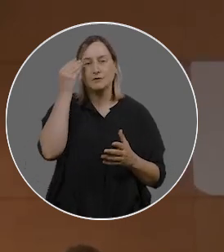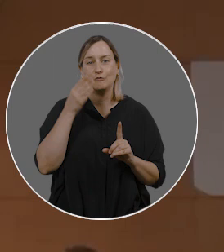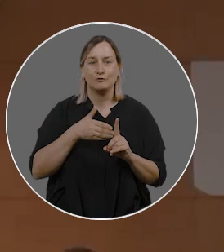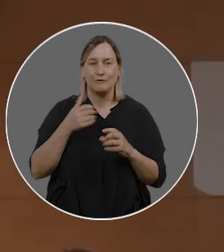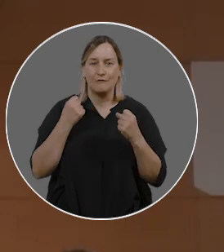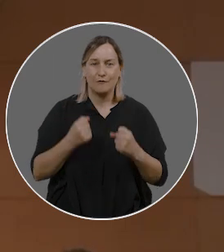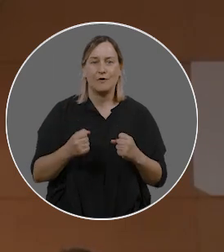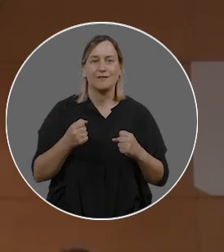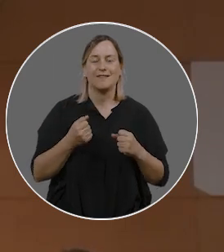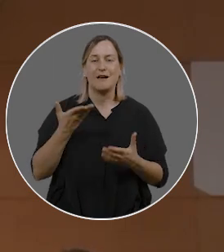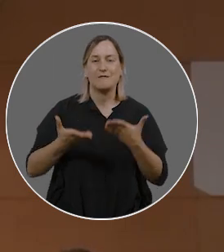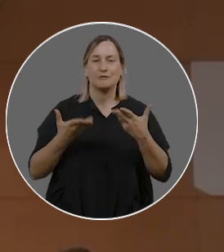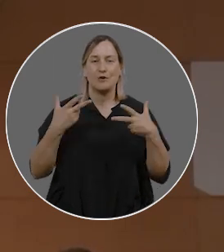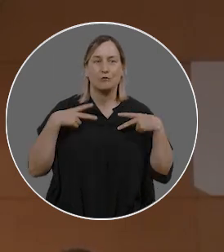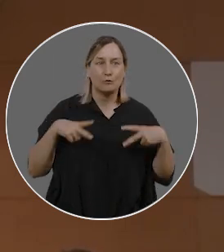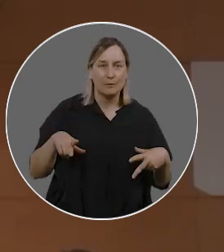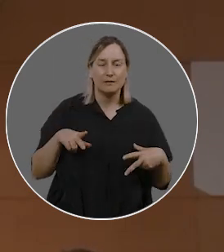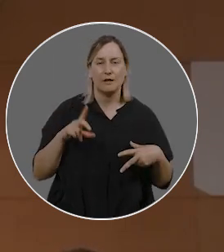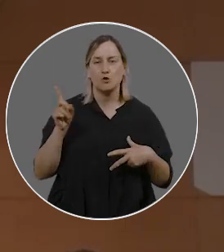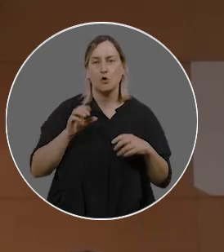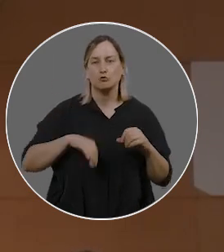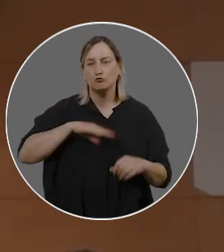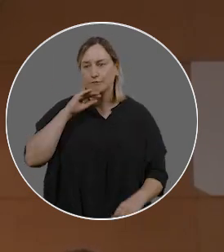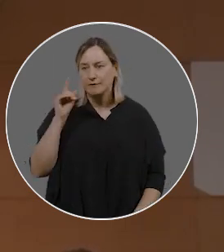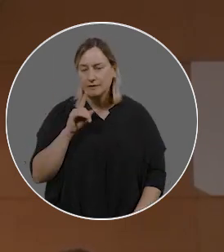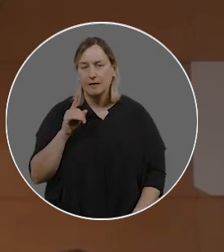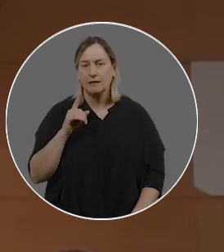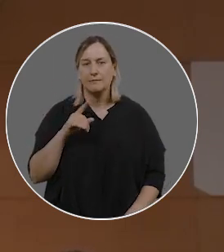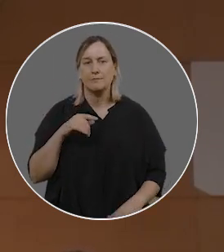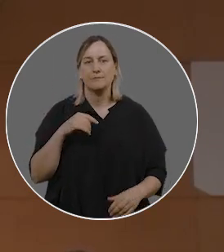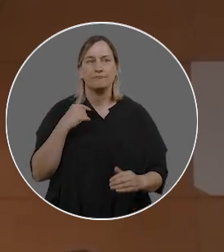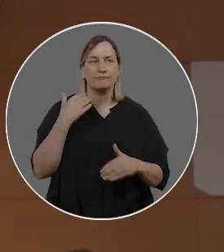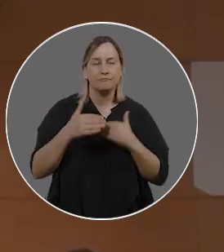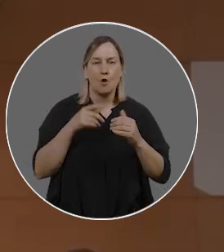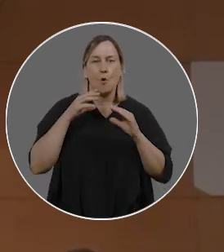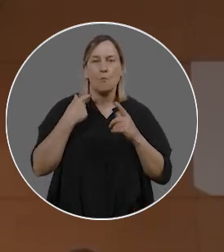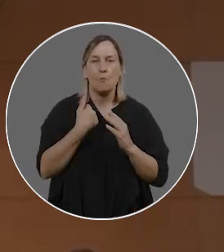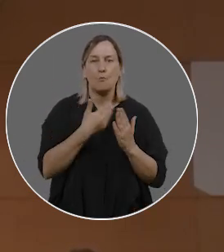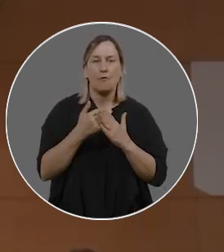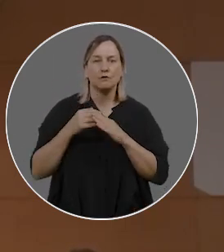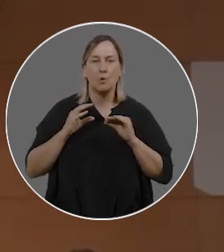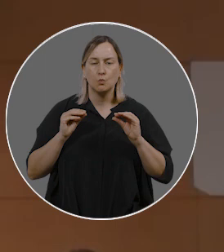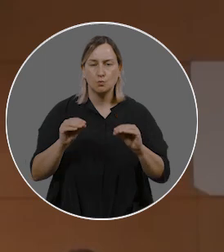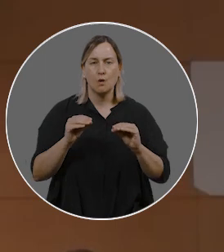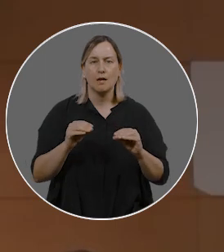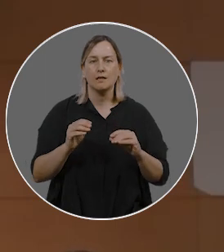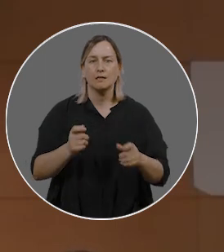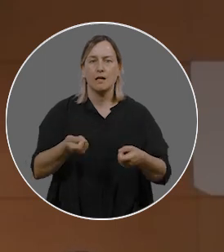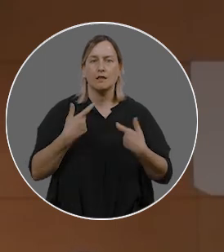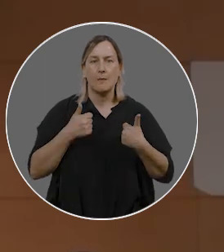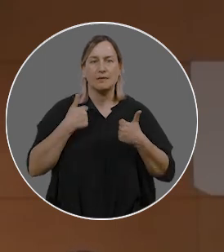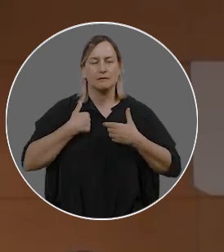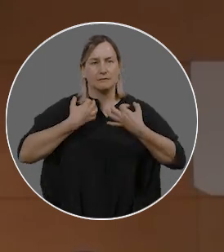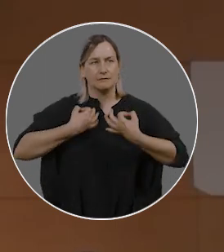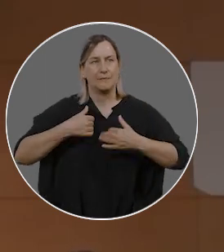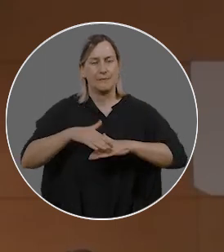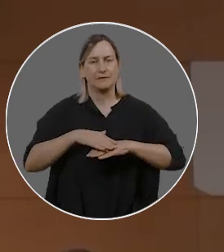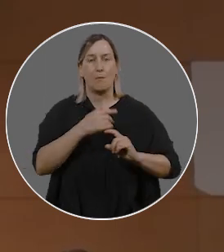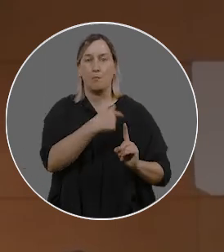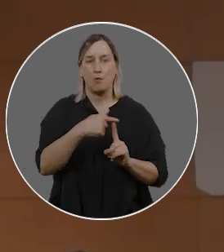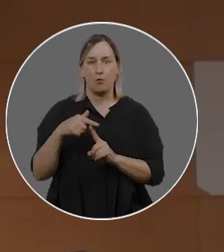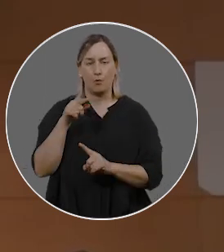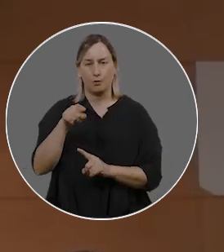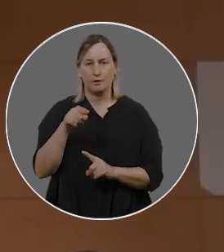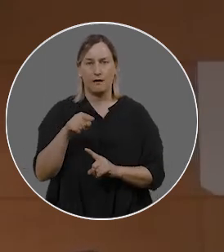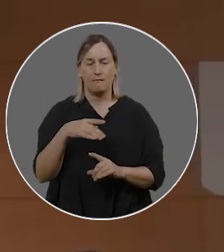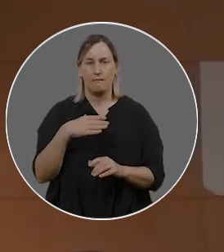molt, avaluacions automàtiques no és suficient, anem cap a proves d'usuaris que ens donin una millor consistència que aquell producte que